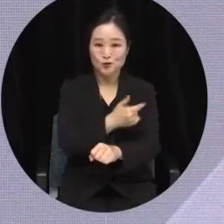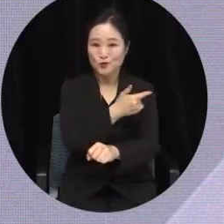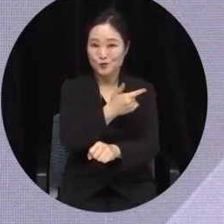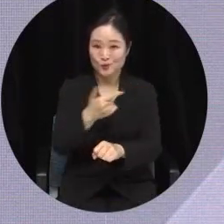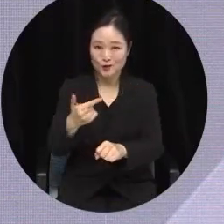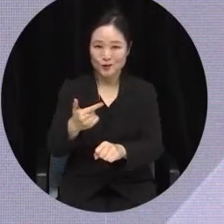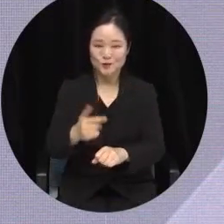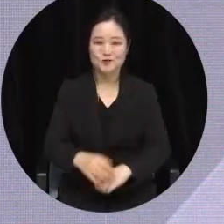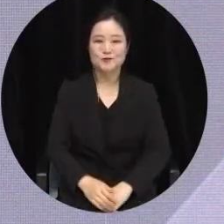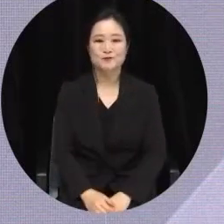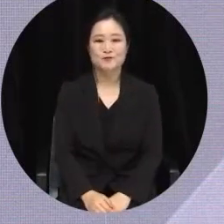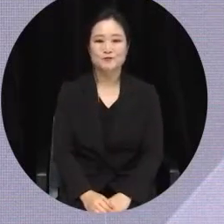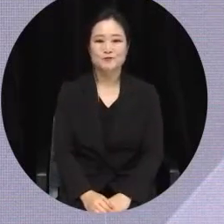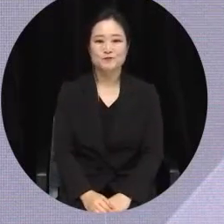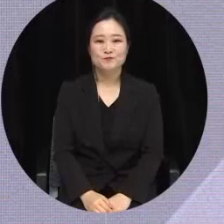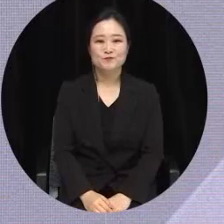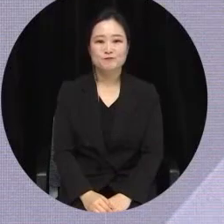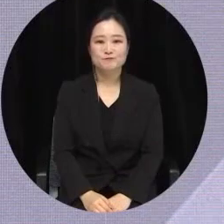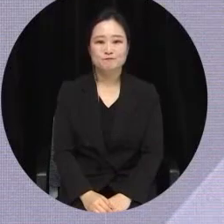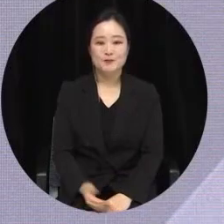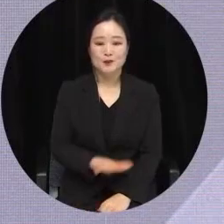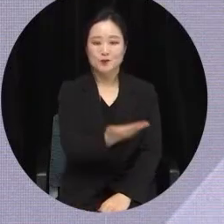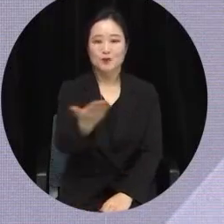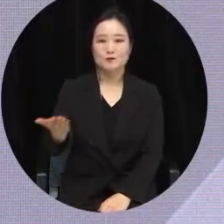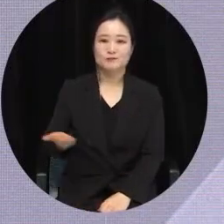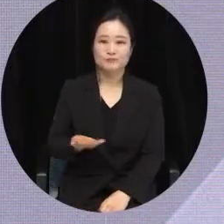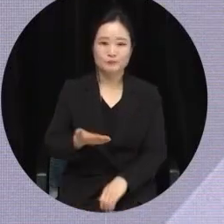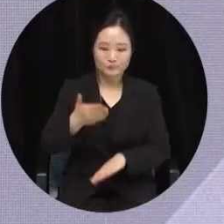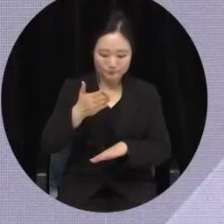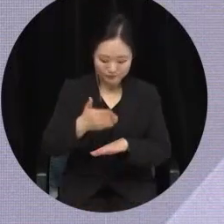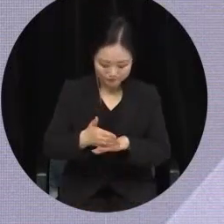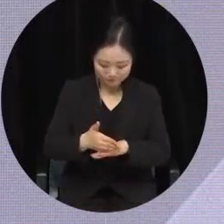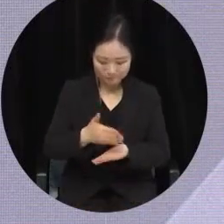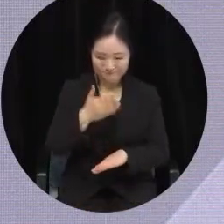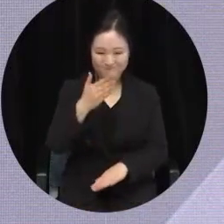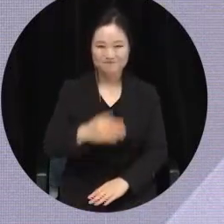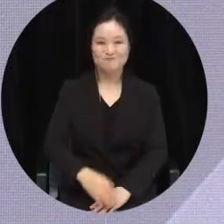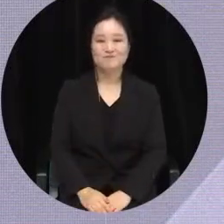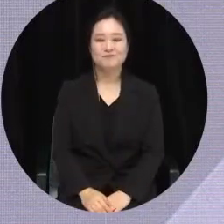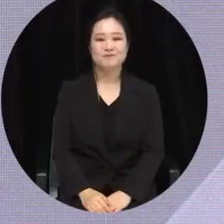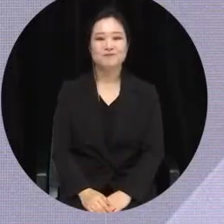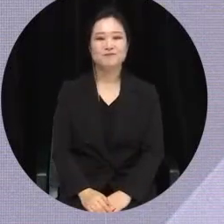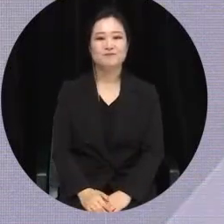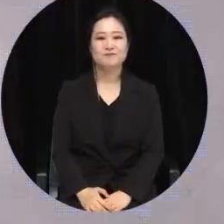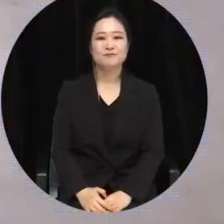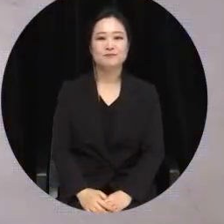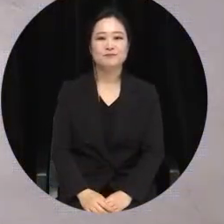지금까지 시청해 주신 시청자 여러분 감사드립니다. 후보자들 고생 많으셨습니다.